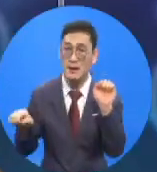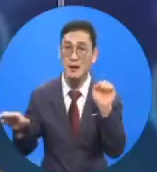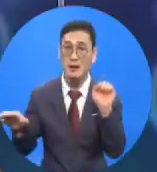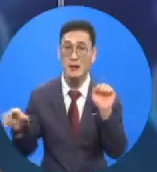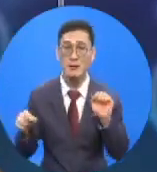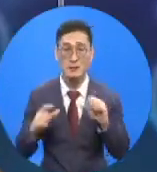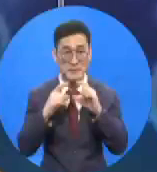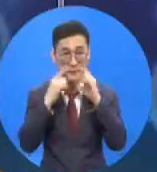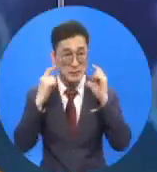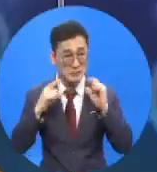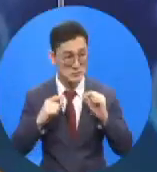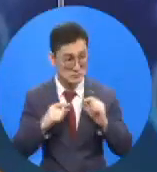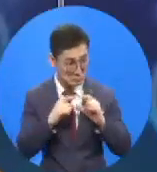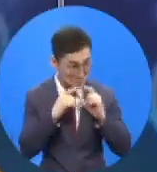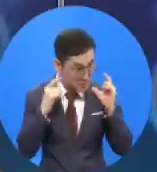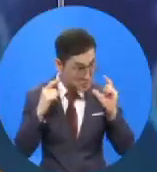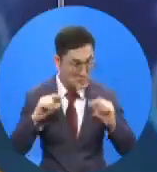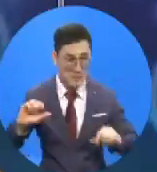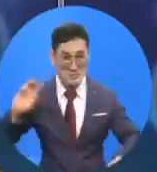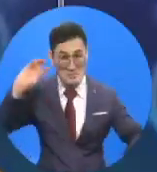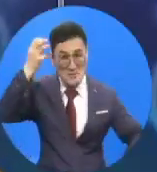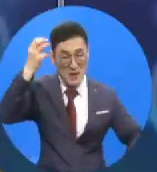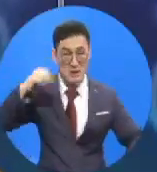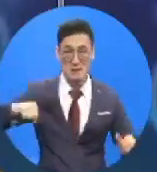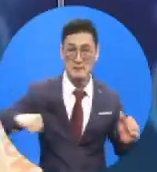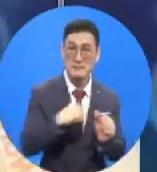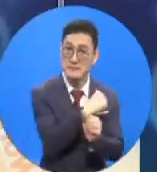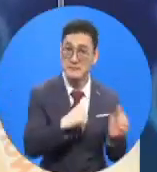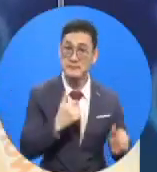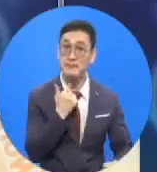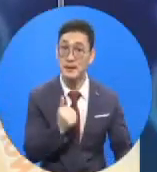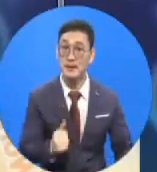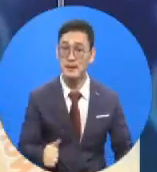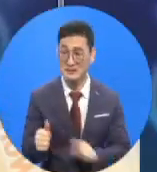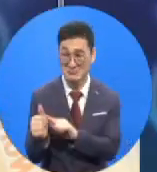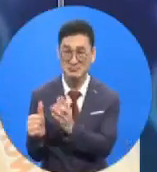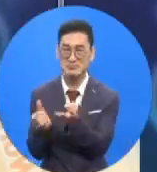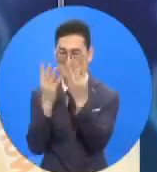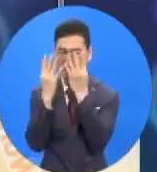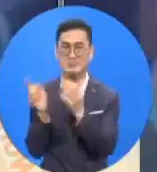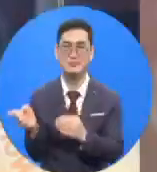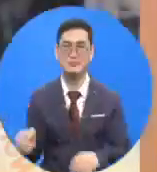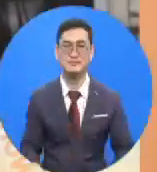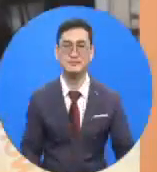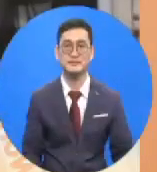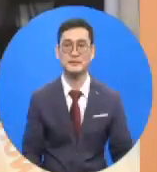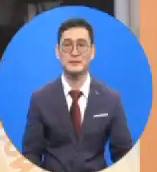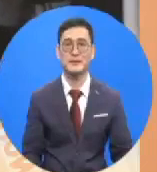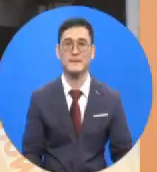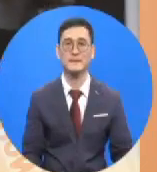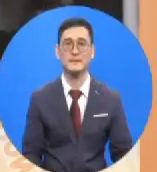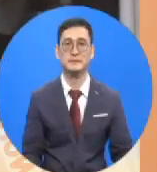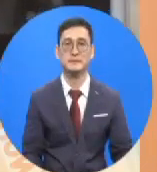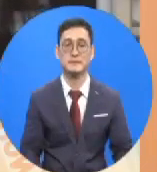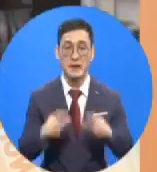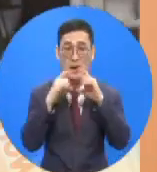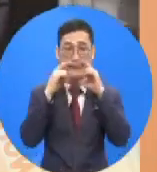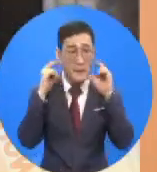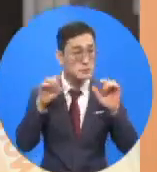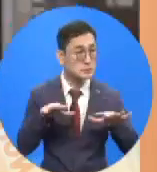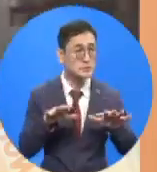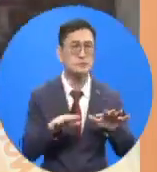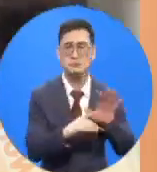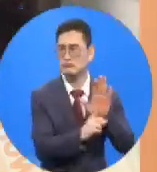바로 버스 기사를 폭행 했던 이제 구속된 상황이 있었습니다 이것도 마찬가지고 지금 이제 우리가 마스크 써야되는 상황이 이제